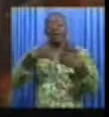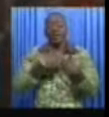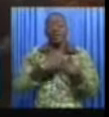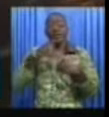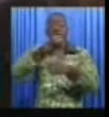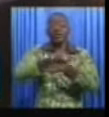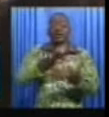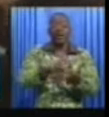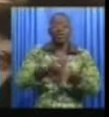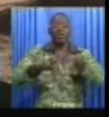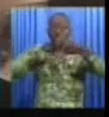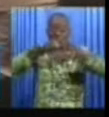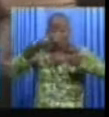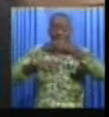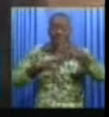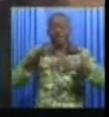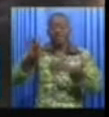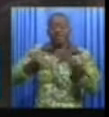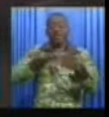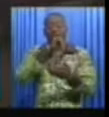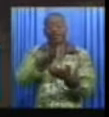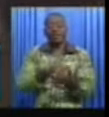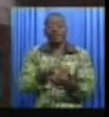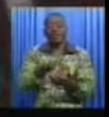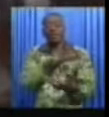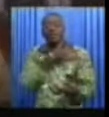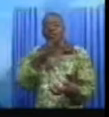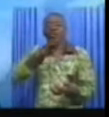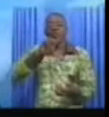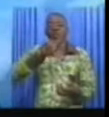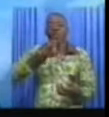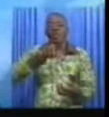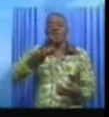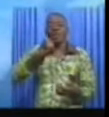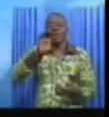du laboratoire du Centre cinématographique marocain.